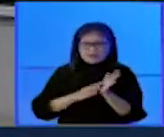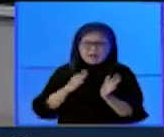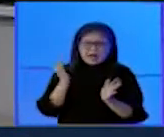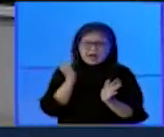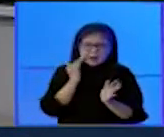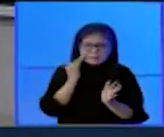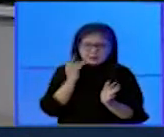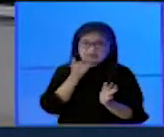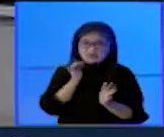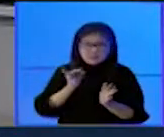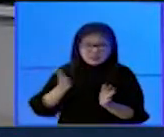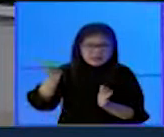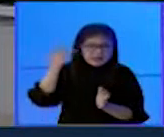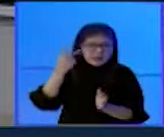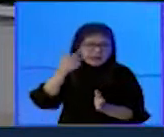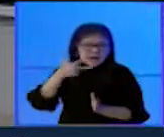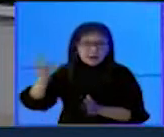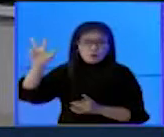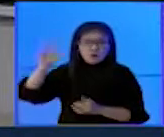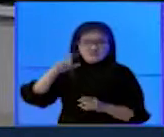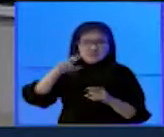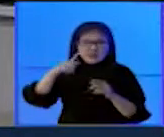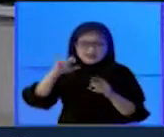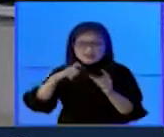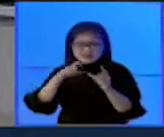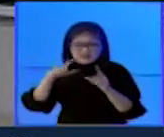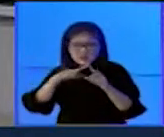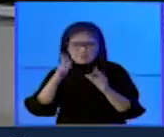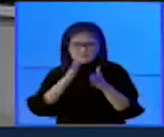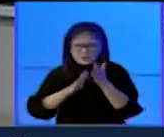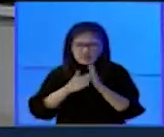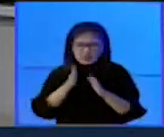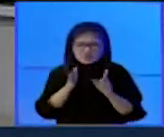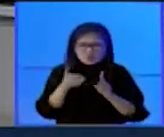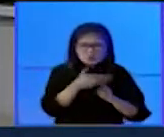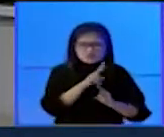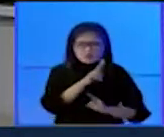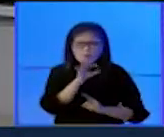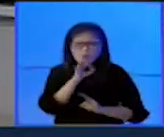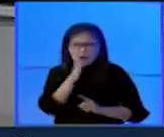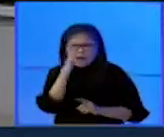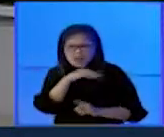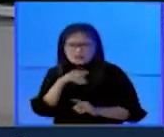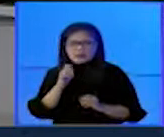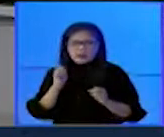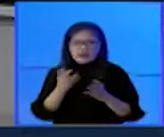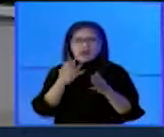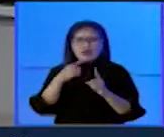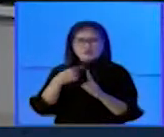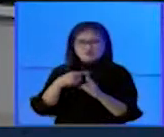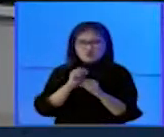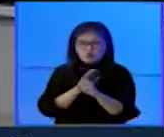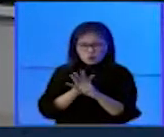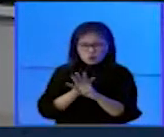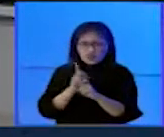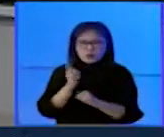Bupati Kerawang Selika Nurhadiana yang pernah menjalani isolasi selama 20 hari karena terpapar COVID-19. Dan berikut